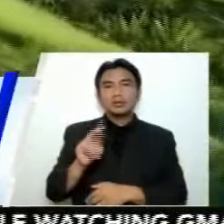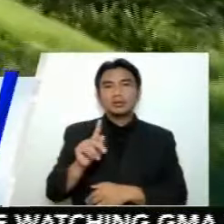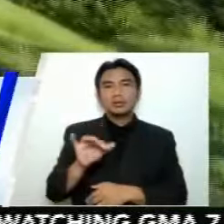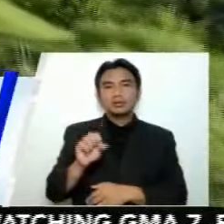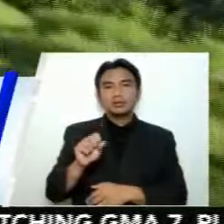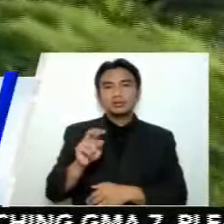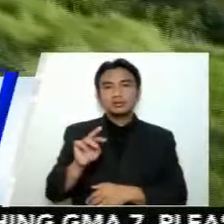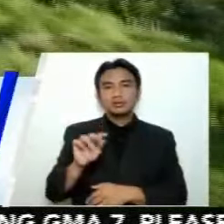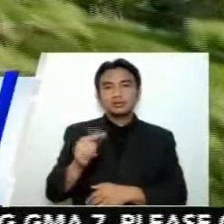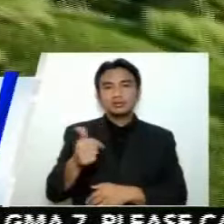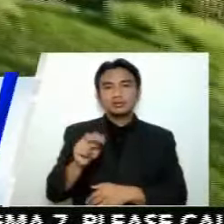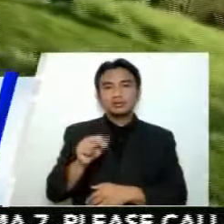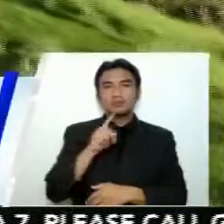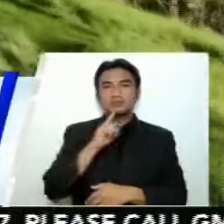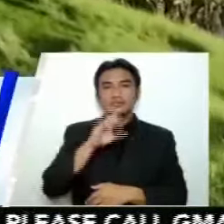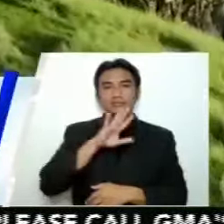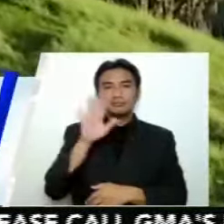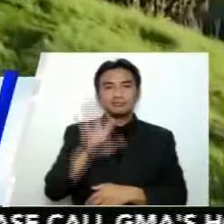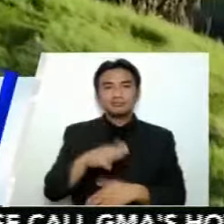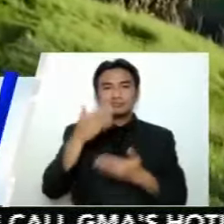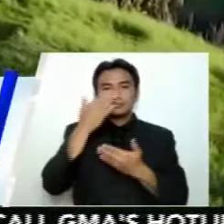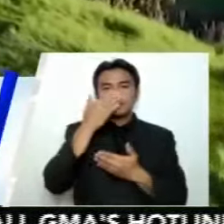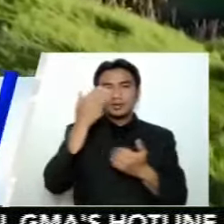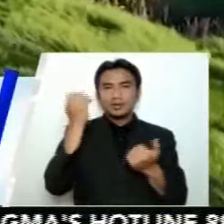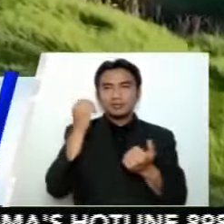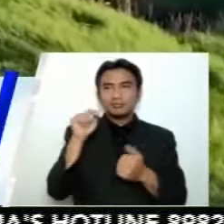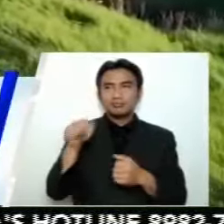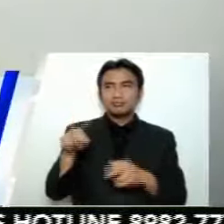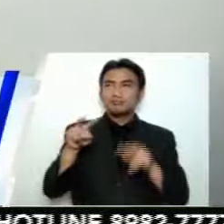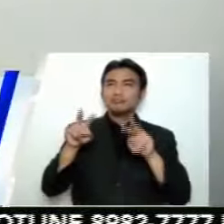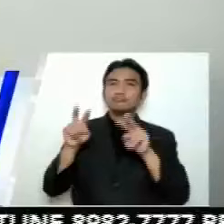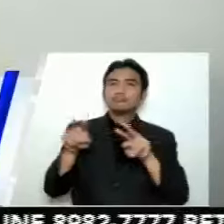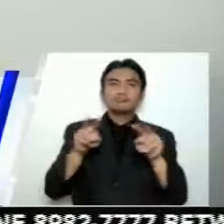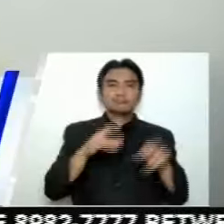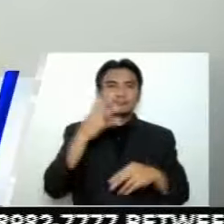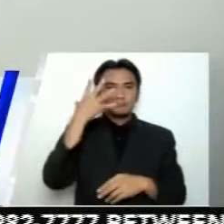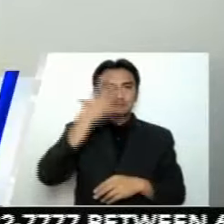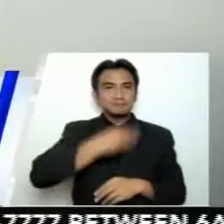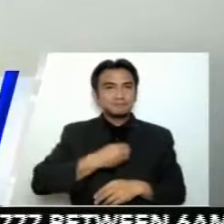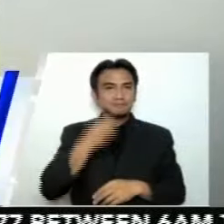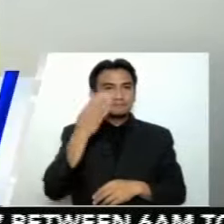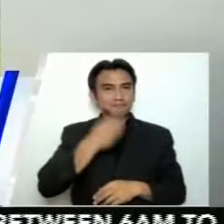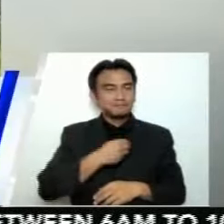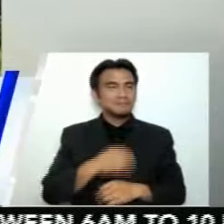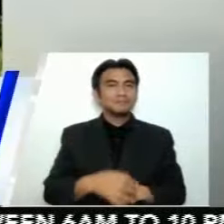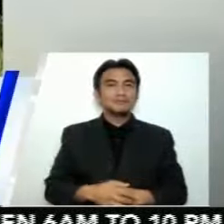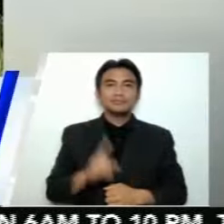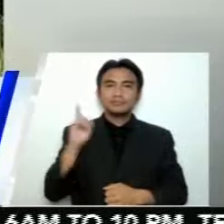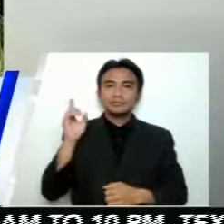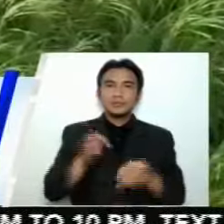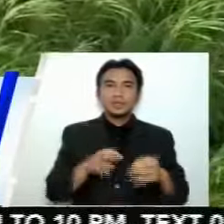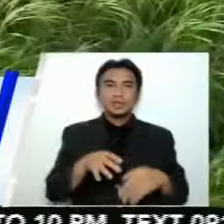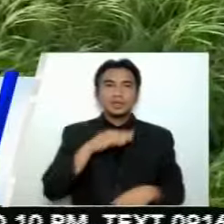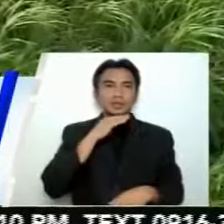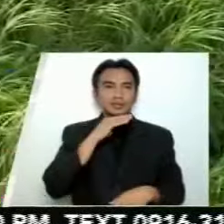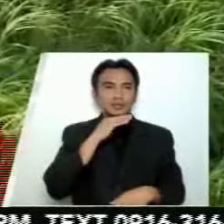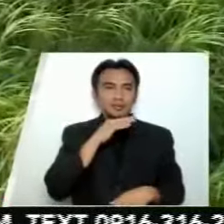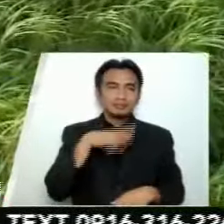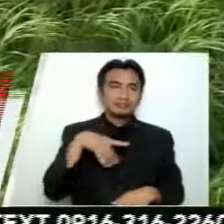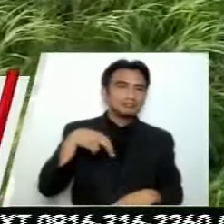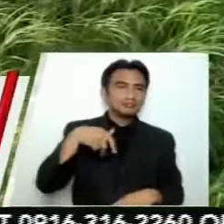makakalimutan ang ganda ng view sa tuktok nito yung pagod po ah pagod sa pag-akyat